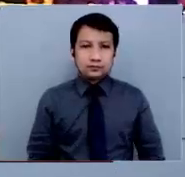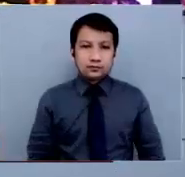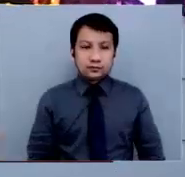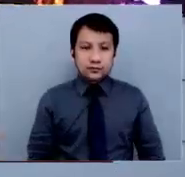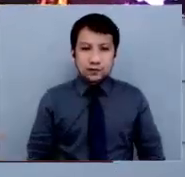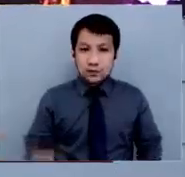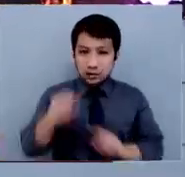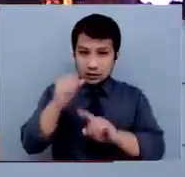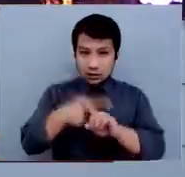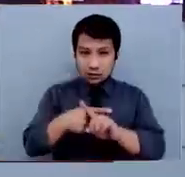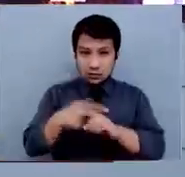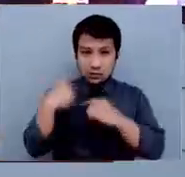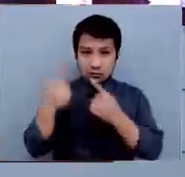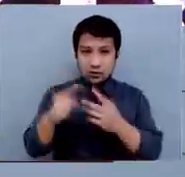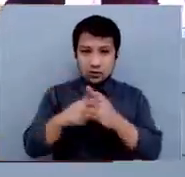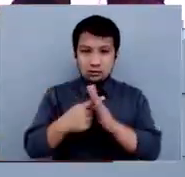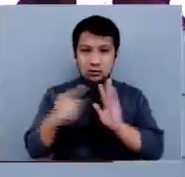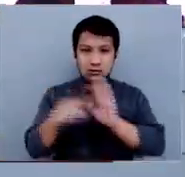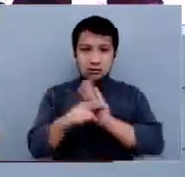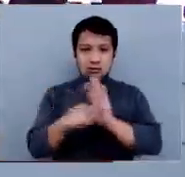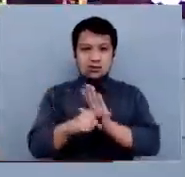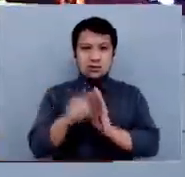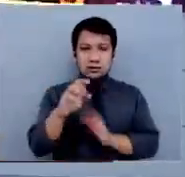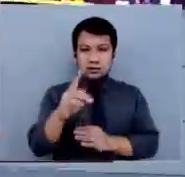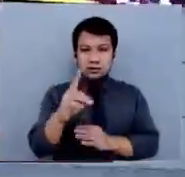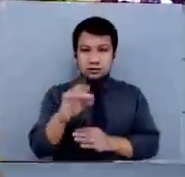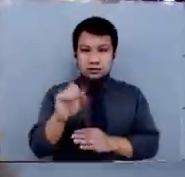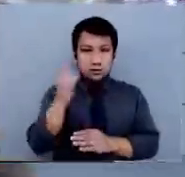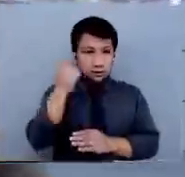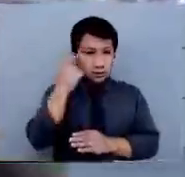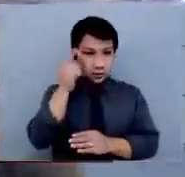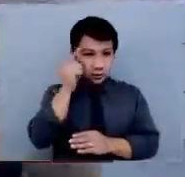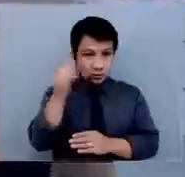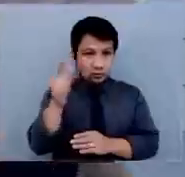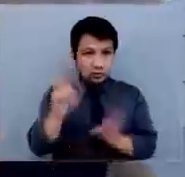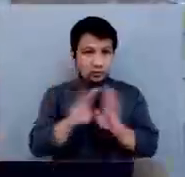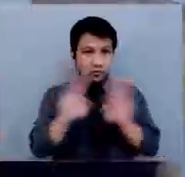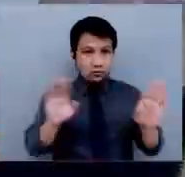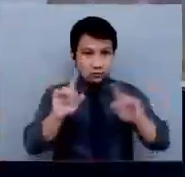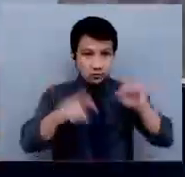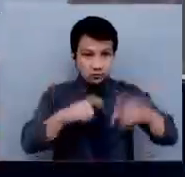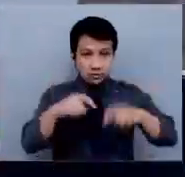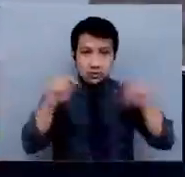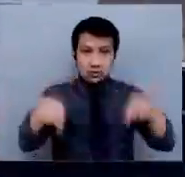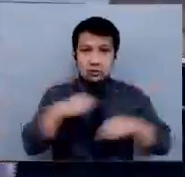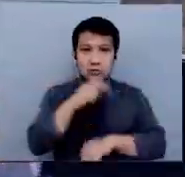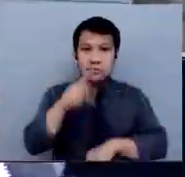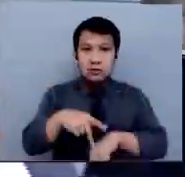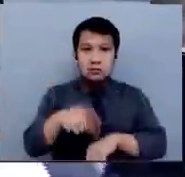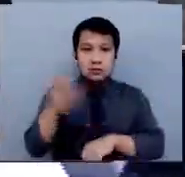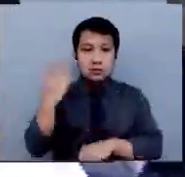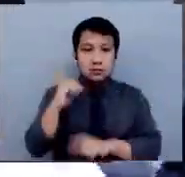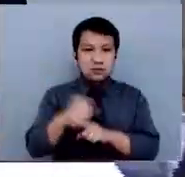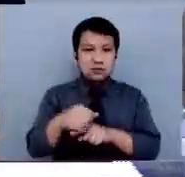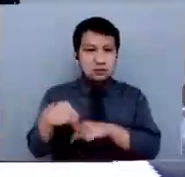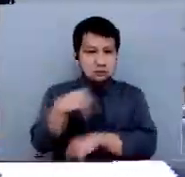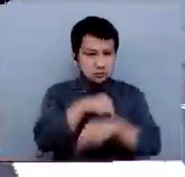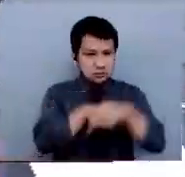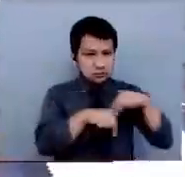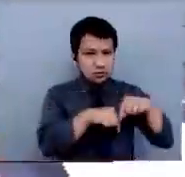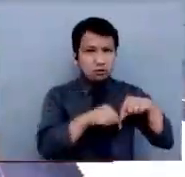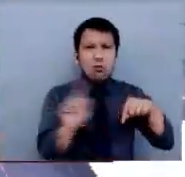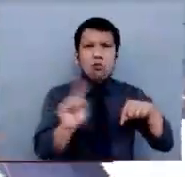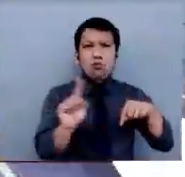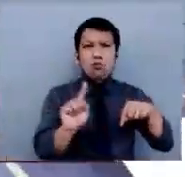April 2017, nung pinagbawal ni Noy Environment Secretary Gina Lopez ang open pit mining dito sa Pilipinas. Balikan lang po natin kung ano talaga